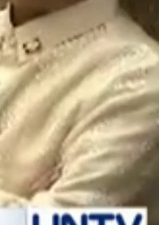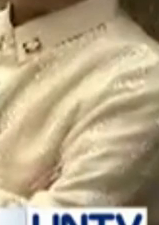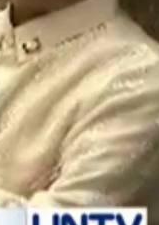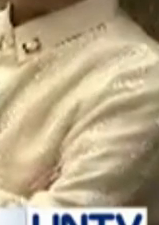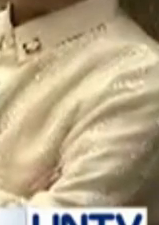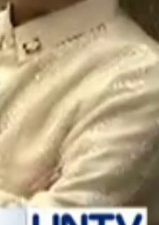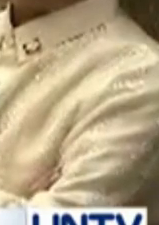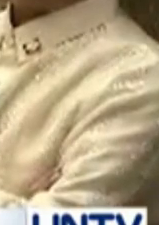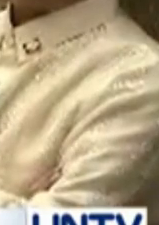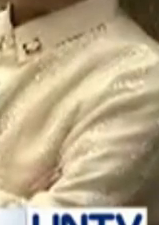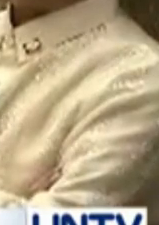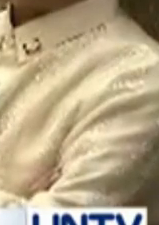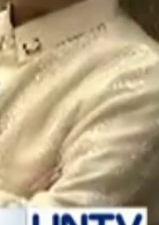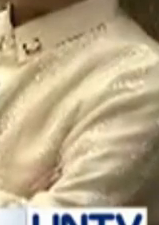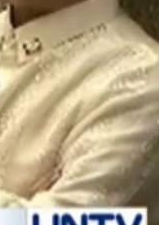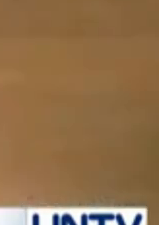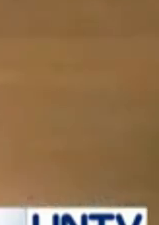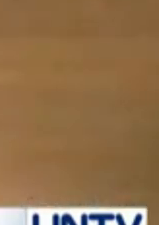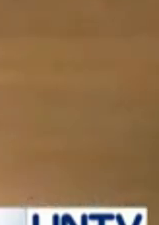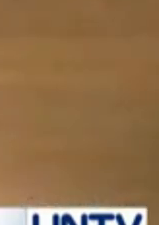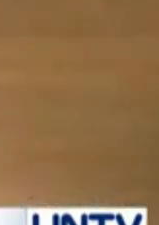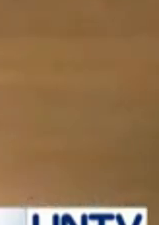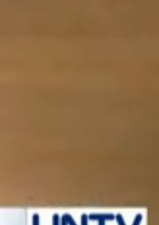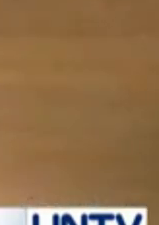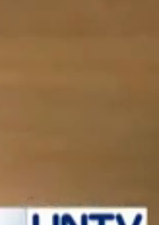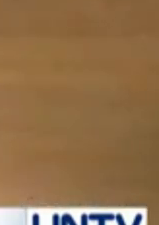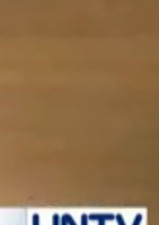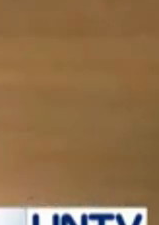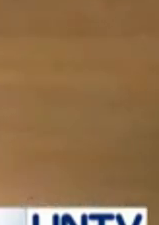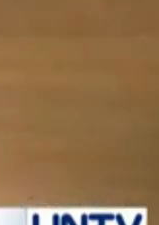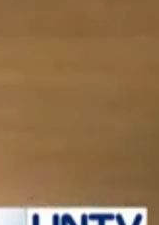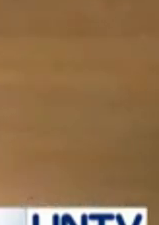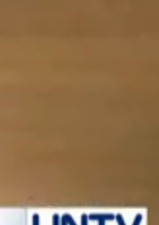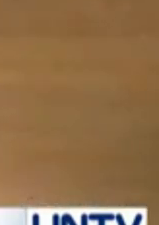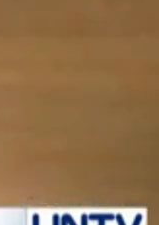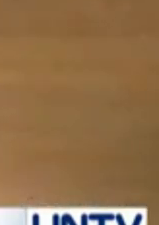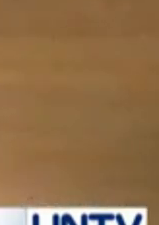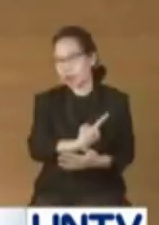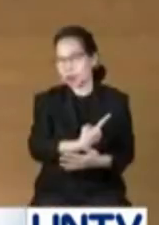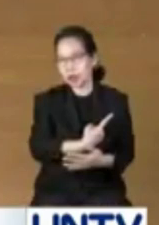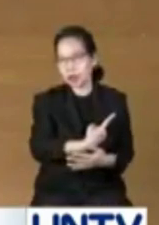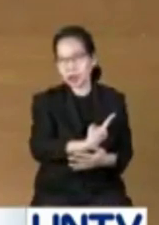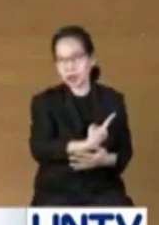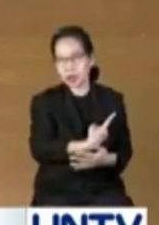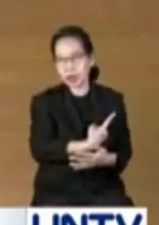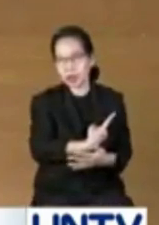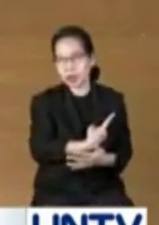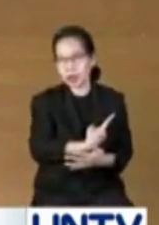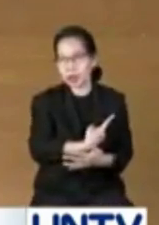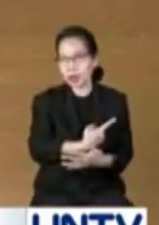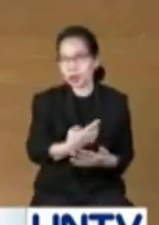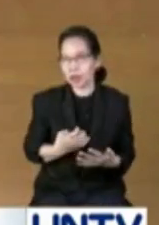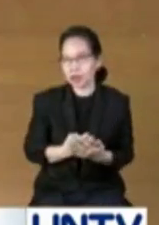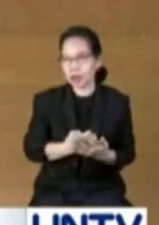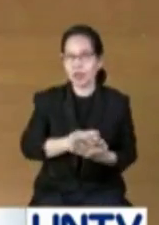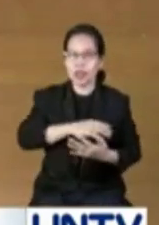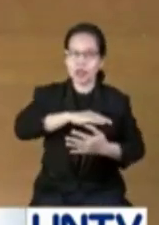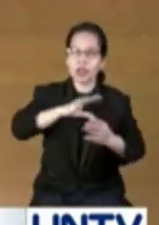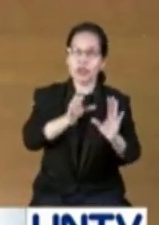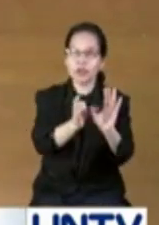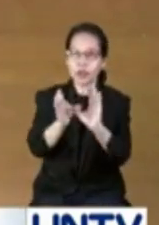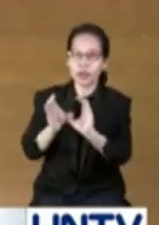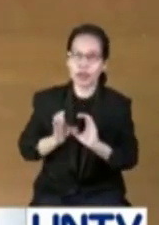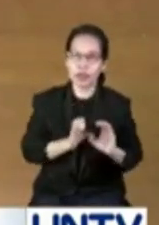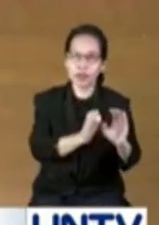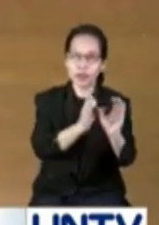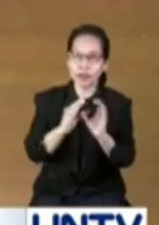farms. 300 cluster na ang ating natukoy na binubuo ng halos 900 kooperatiba at may lawak